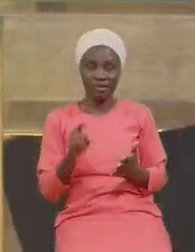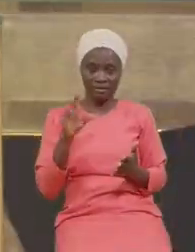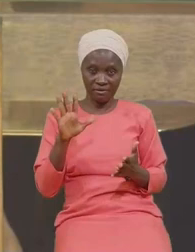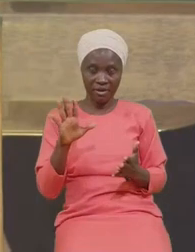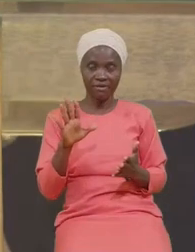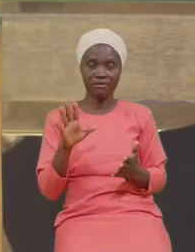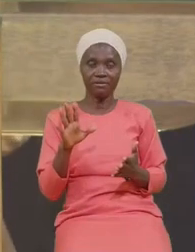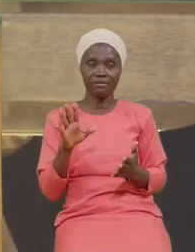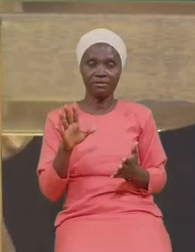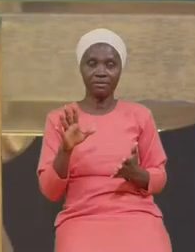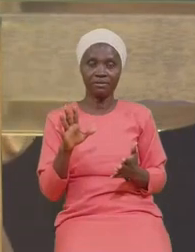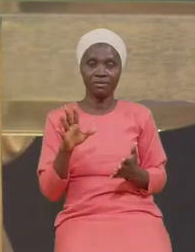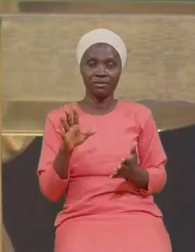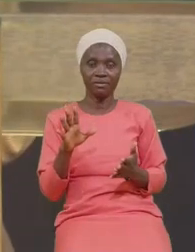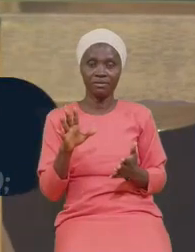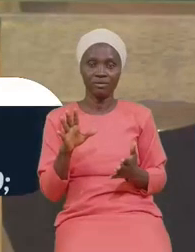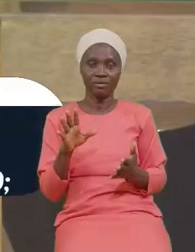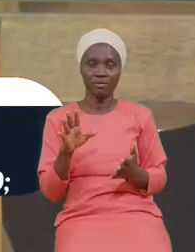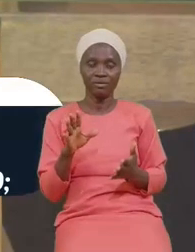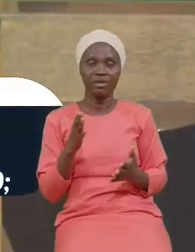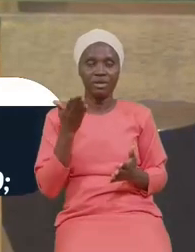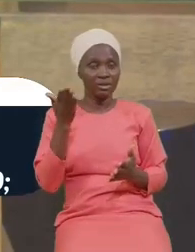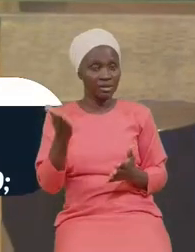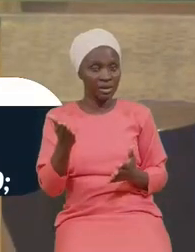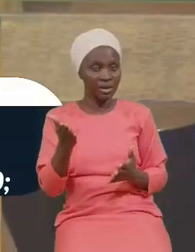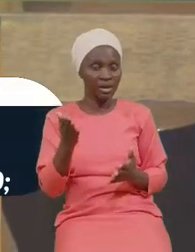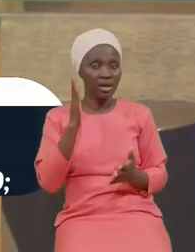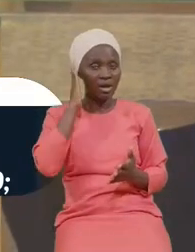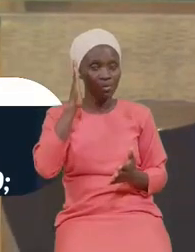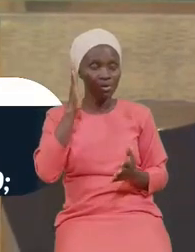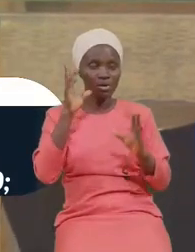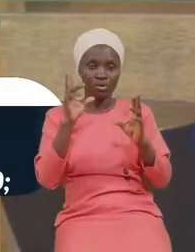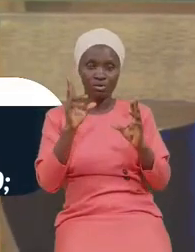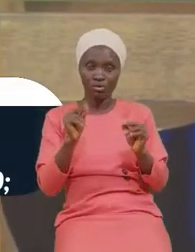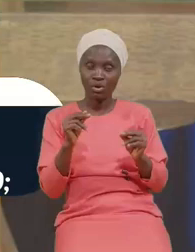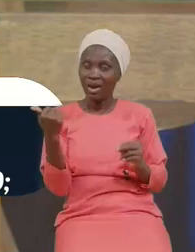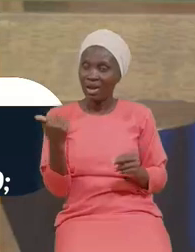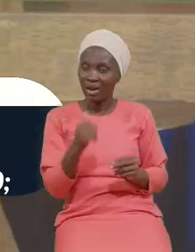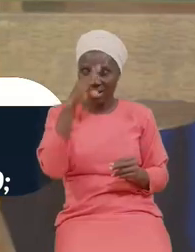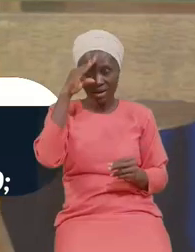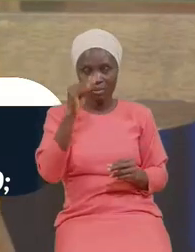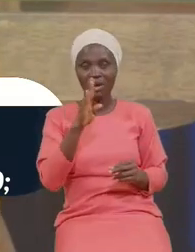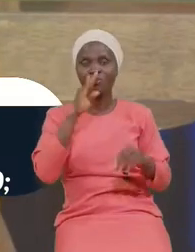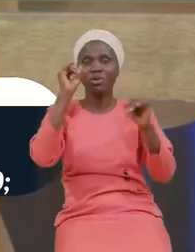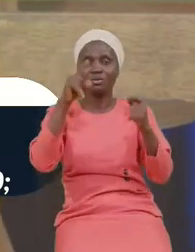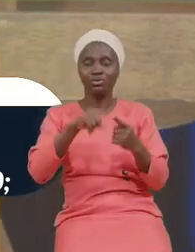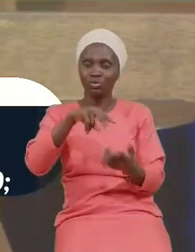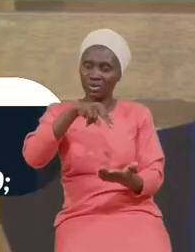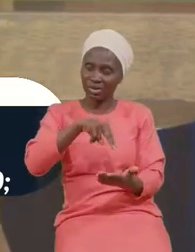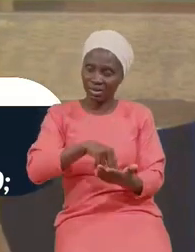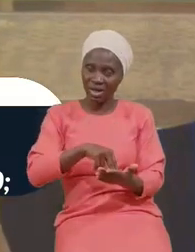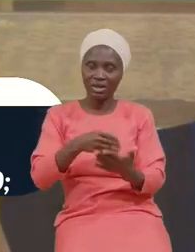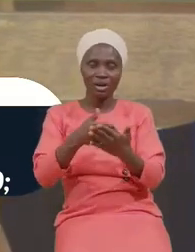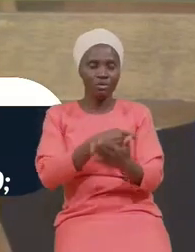Josué chapitre 1 verset 5 nul ne tiendra devant toi dites-moi le